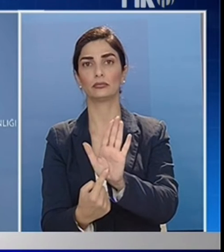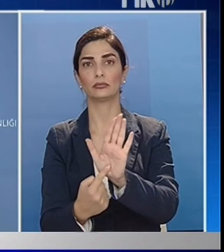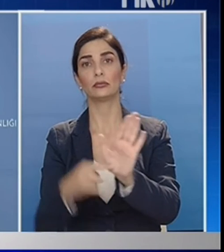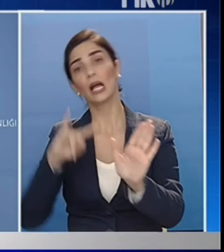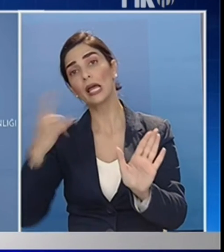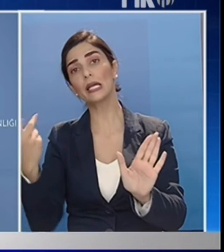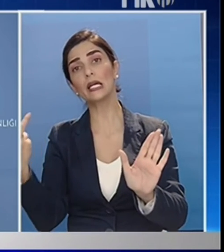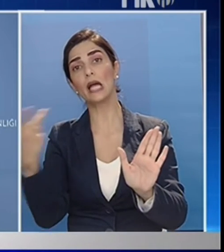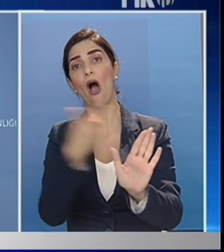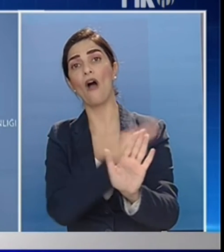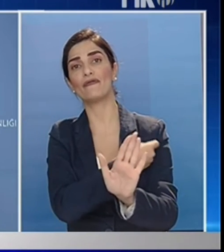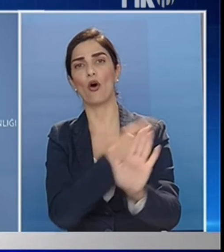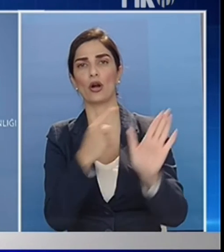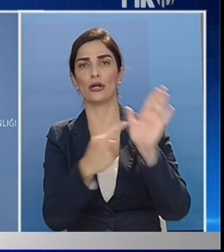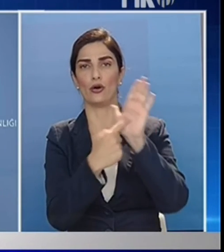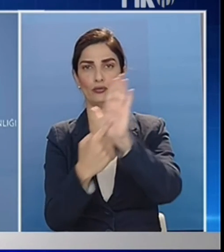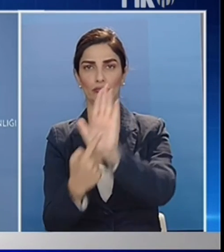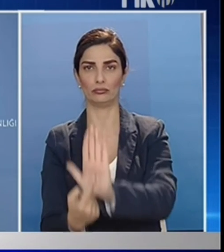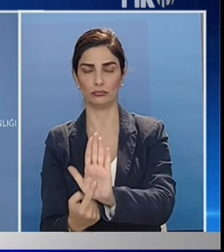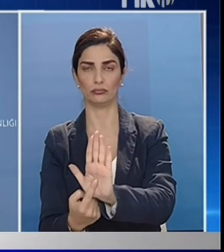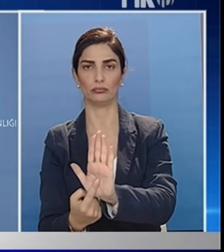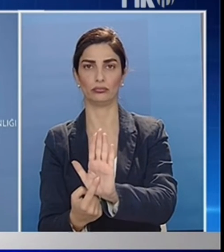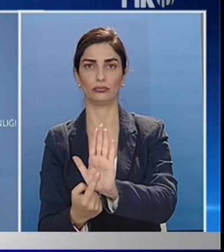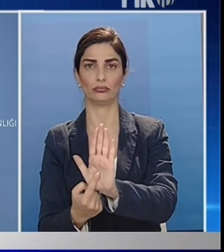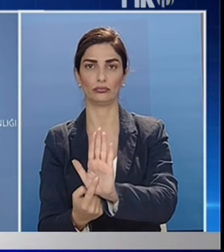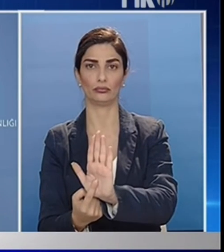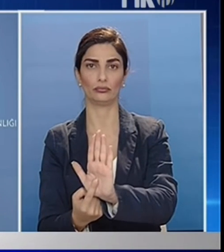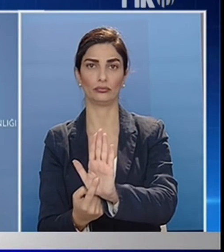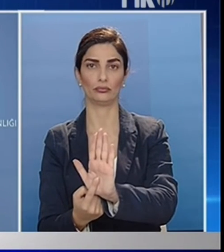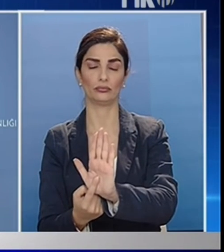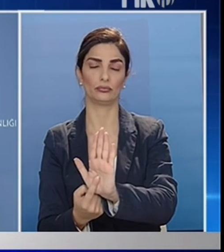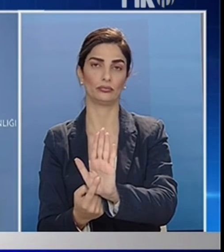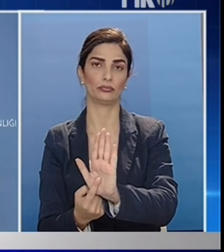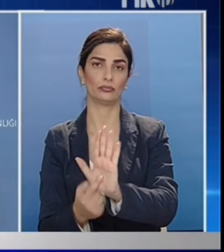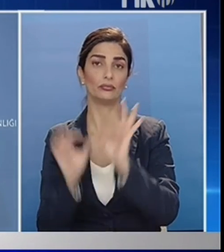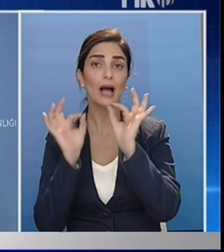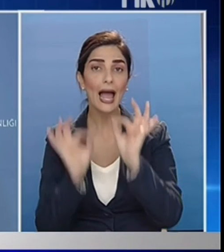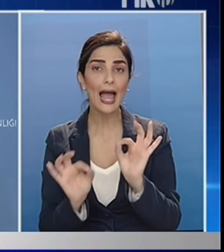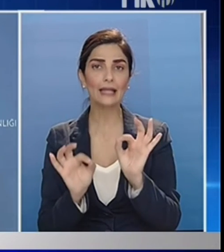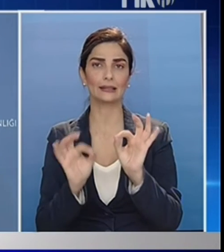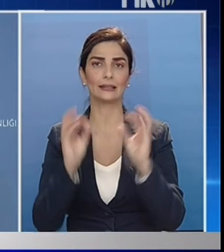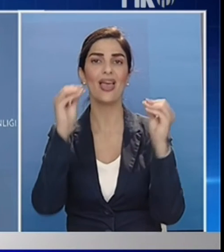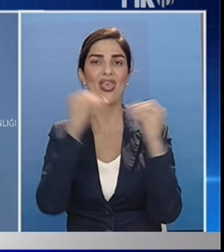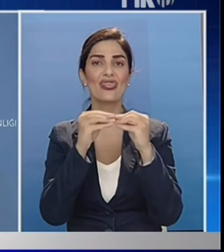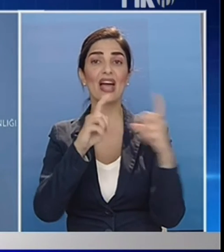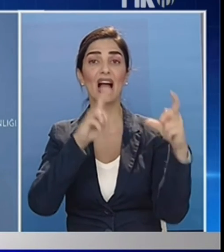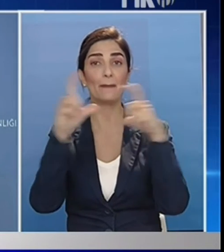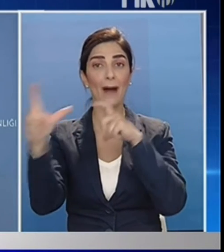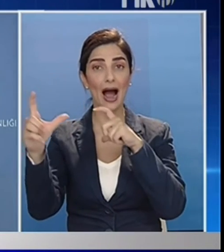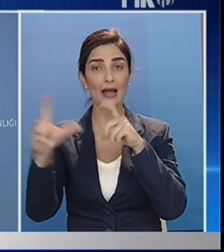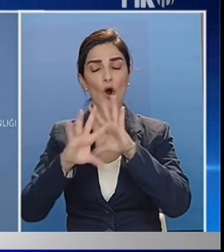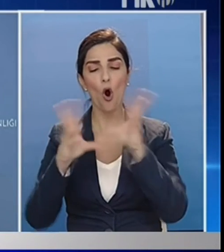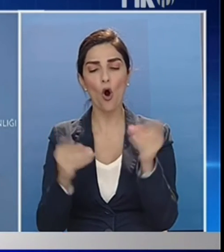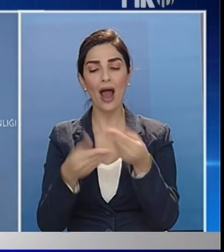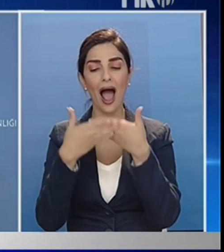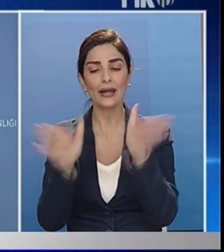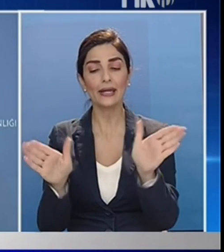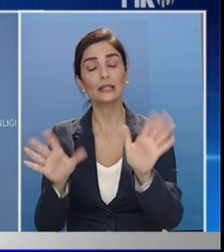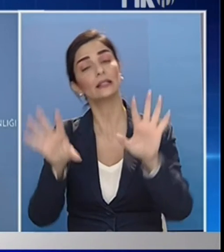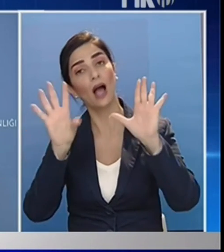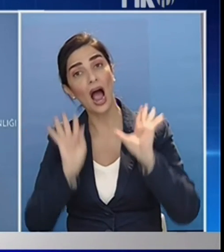με τουλάχιστον την πρώτη δόση και να έχουν παρέλθει 3 εβδομάδες ή να έχει νοσήσει από την ασθένεια COVID τους τελευταίους